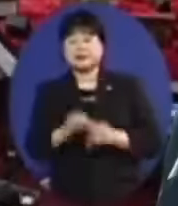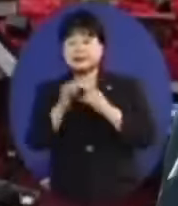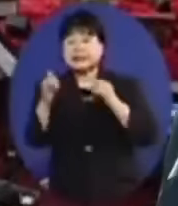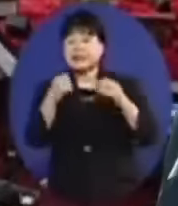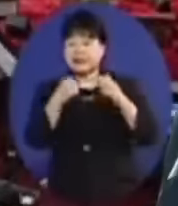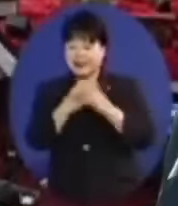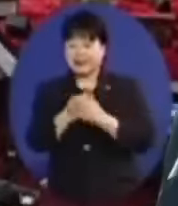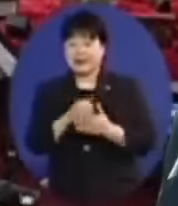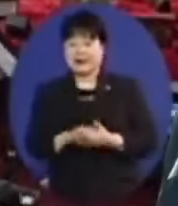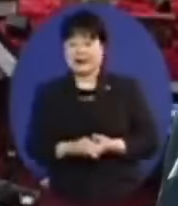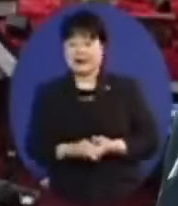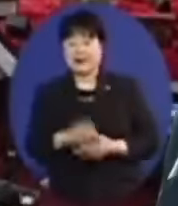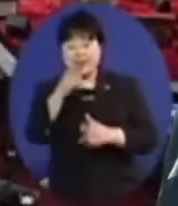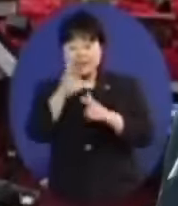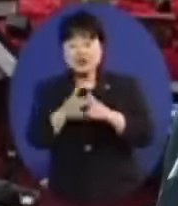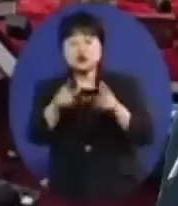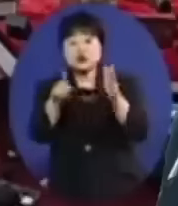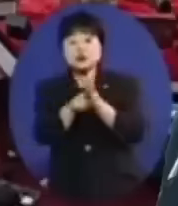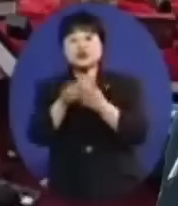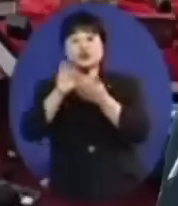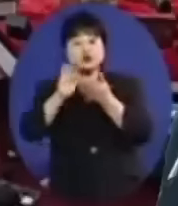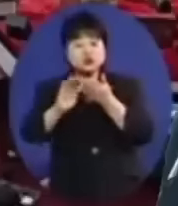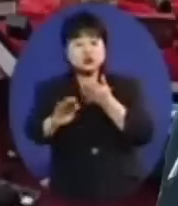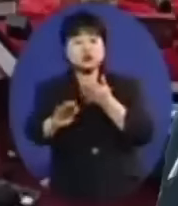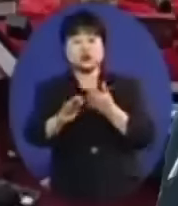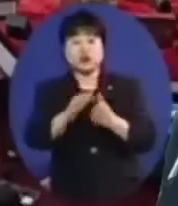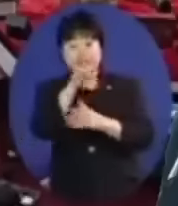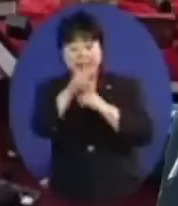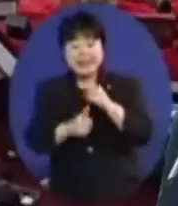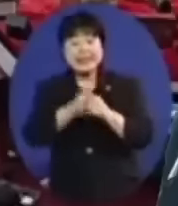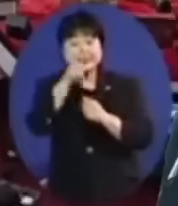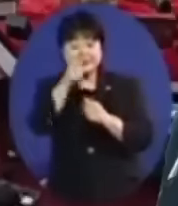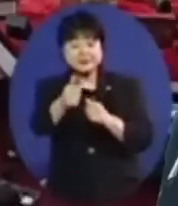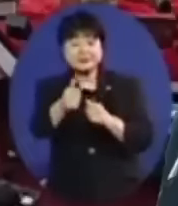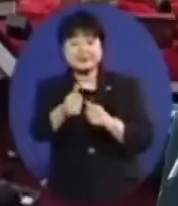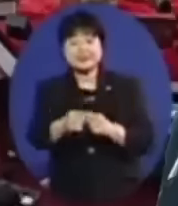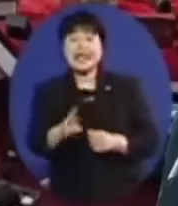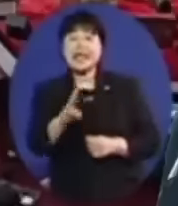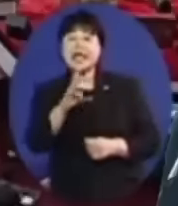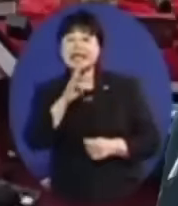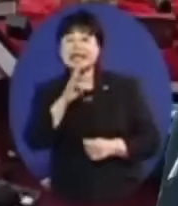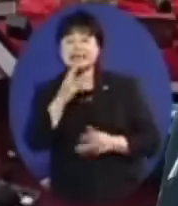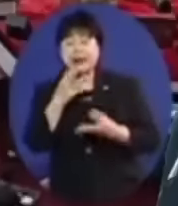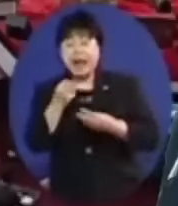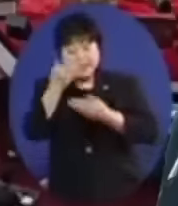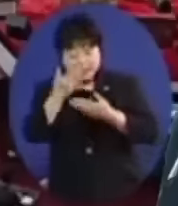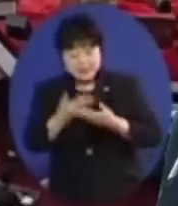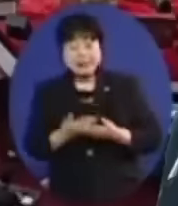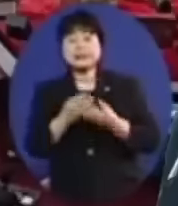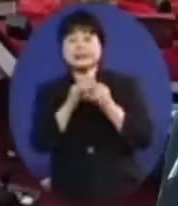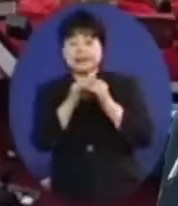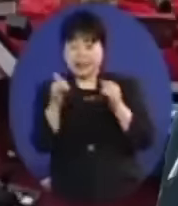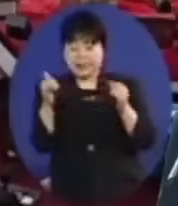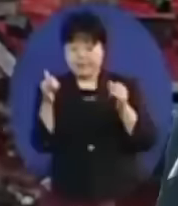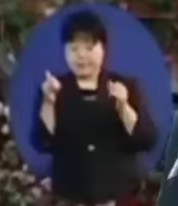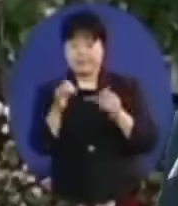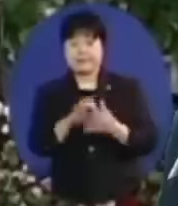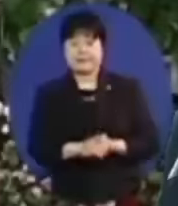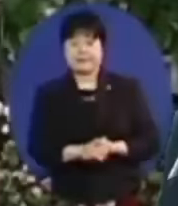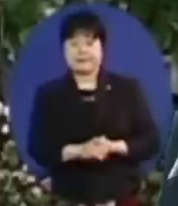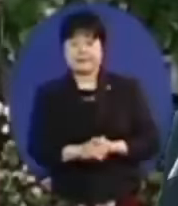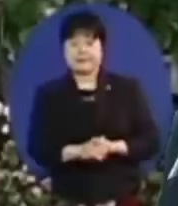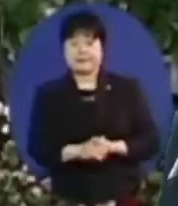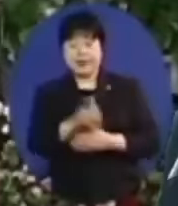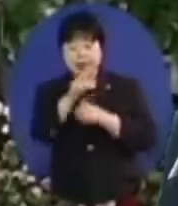유대인이었습니다. 게다가 예수님을 믿고 난 다음에도 하나님의 계시를 엄청나게 받았습니다.